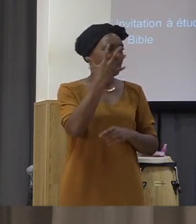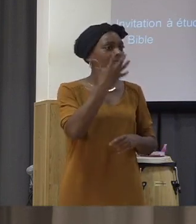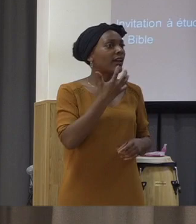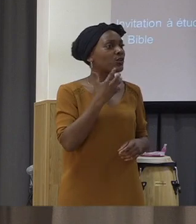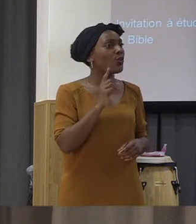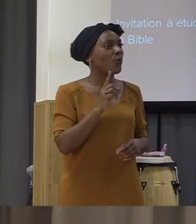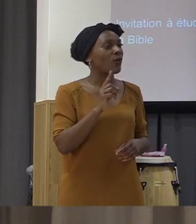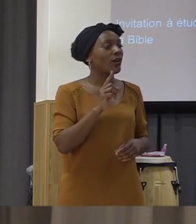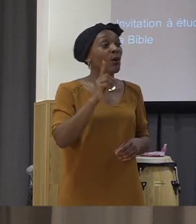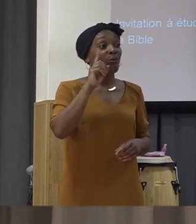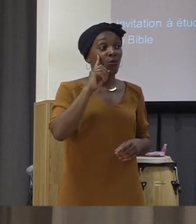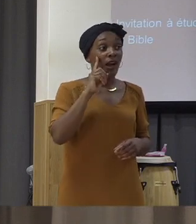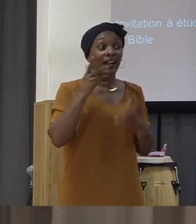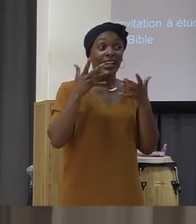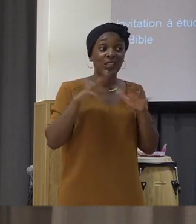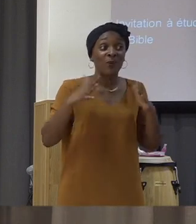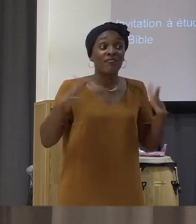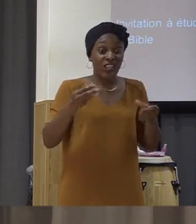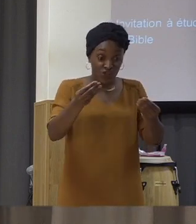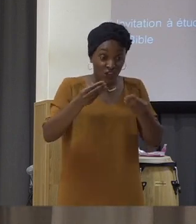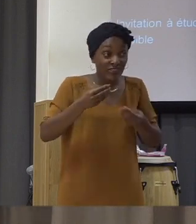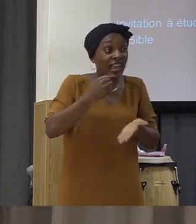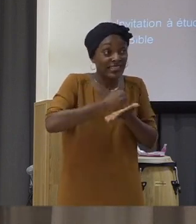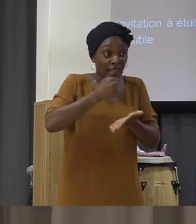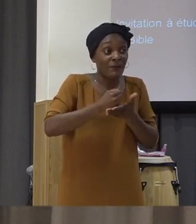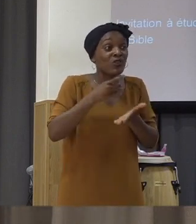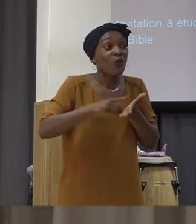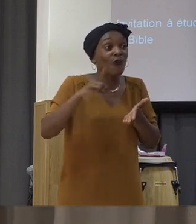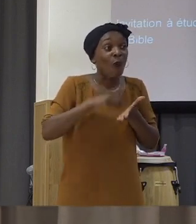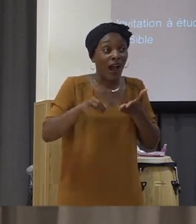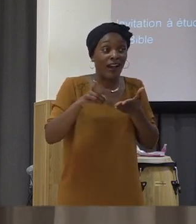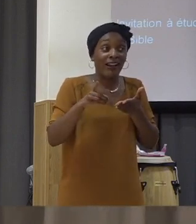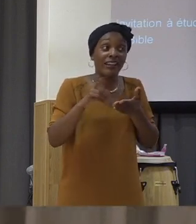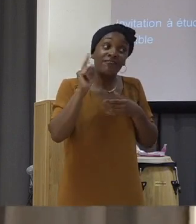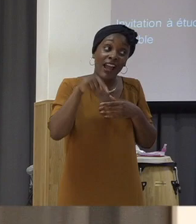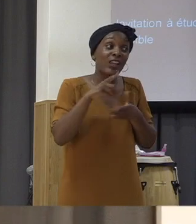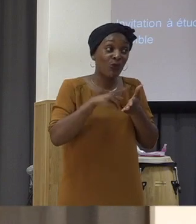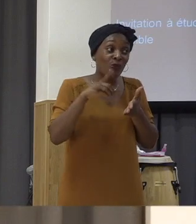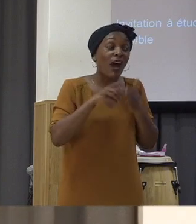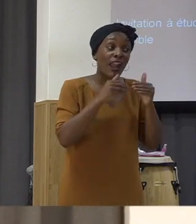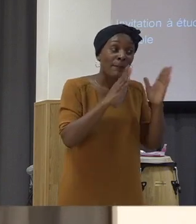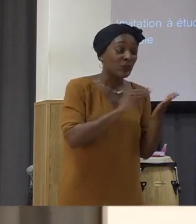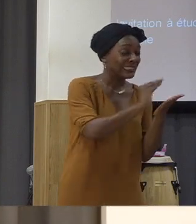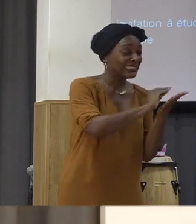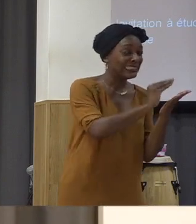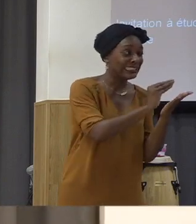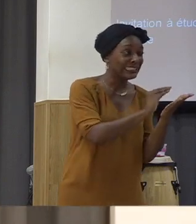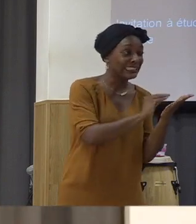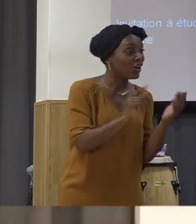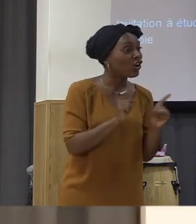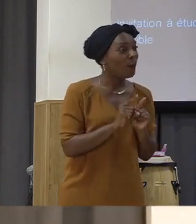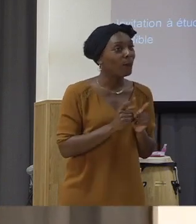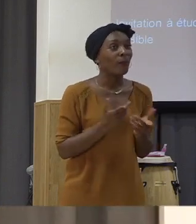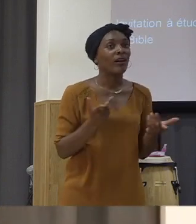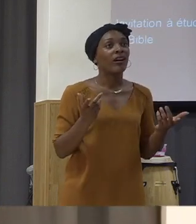que après la réunion, on nous donnait du travail à faire chez nous. On devait rédiger un certain nombre de choses, comme si on était en